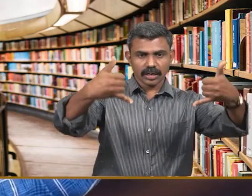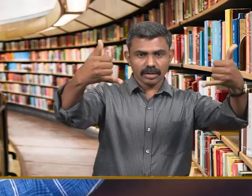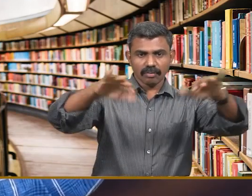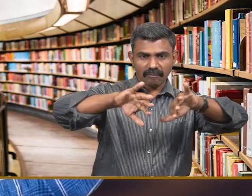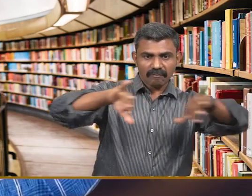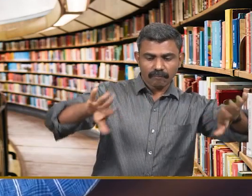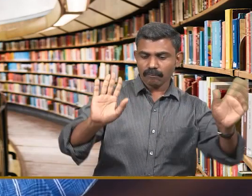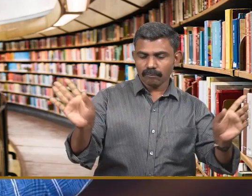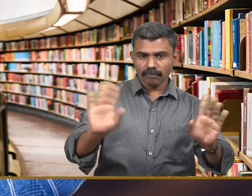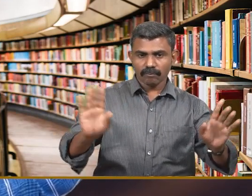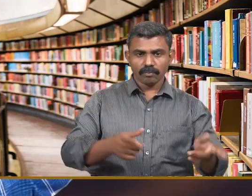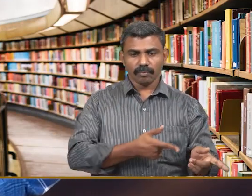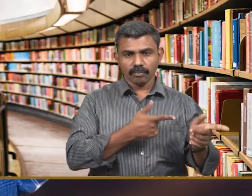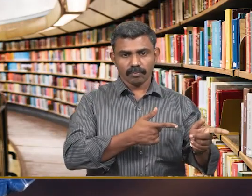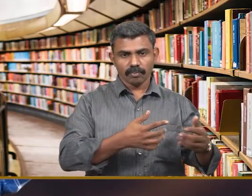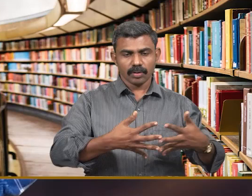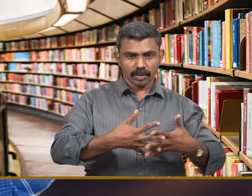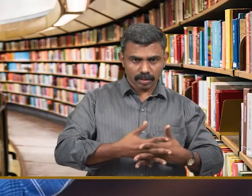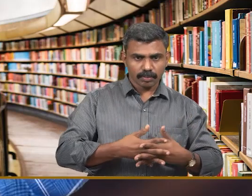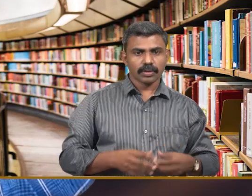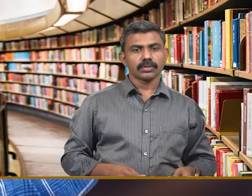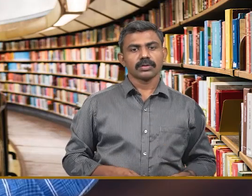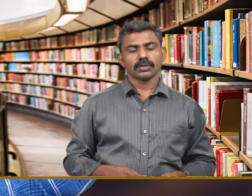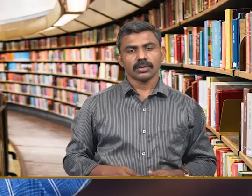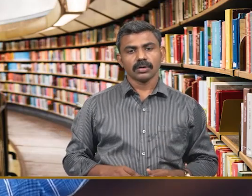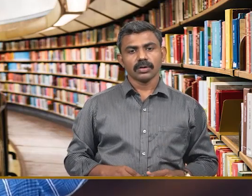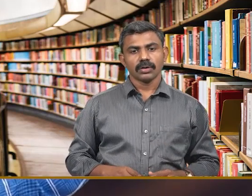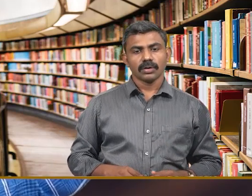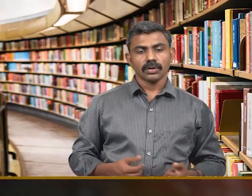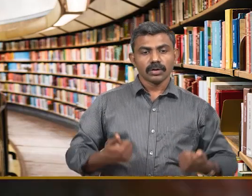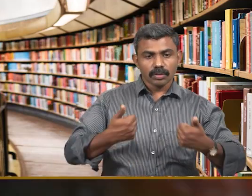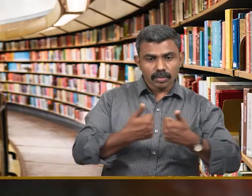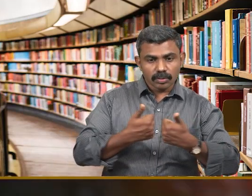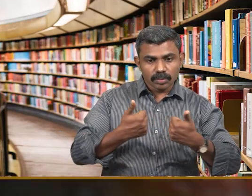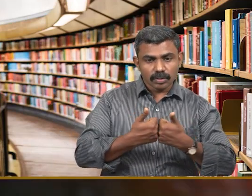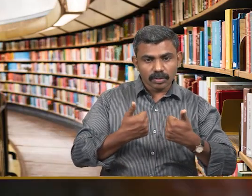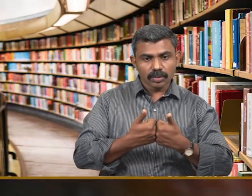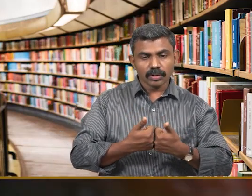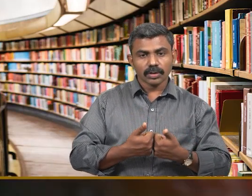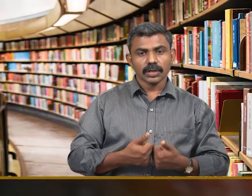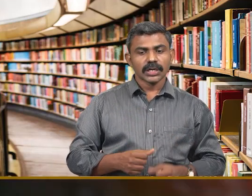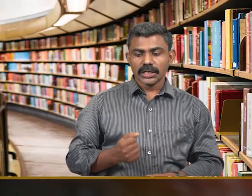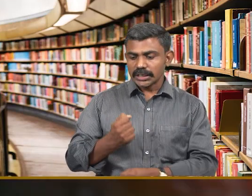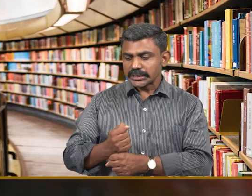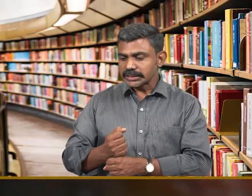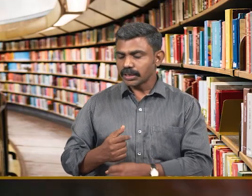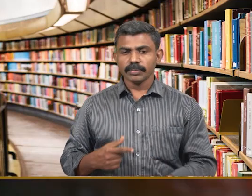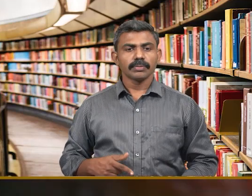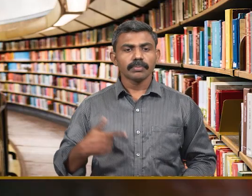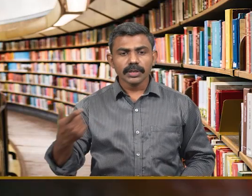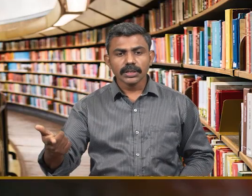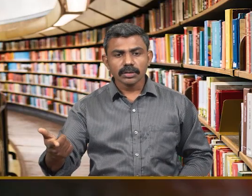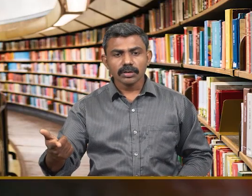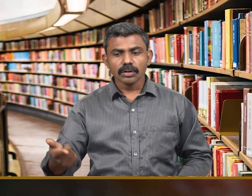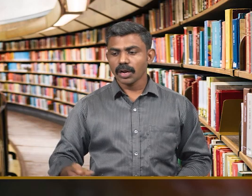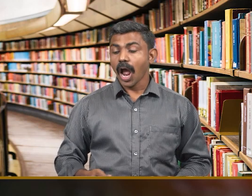விரிவுபடுத்தக்கூடாது, அது மாதிரி இராணுவ கட்டுப்பாடு, அதன் பிறகு அதாவது இந்த முதல் உலகப் போருக்கு காரணமாக இருந்த ஜெர்மனி மீது அதாவது